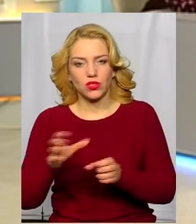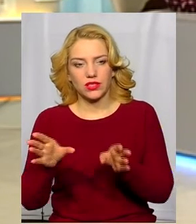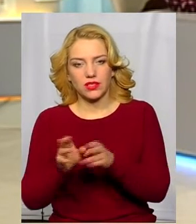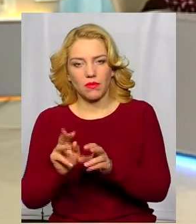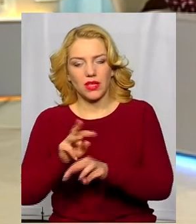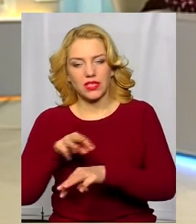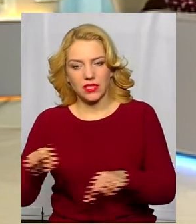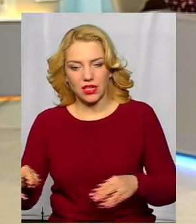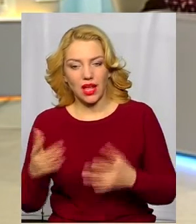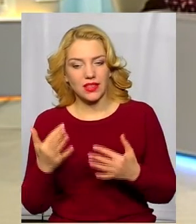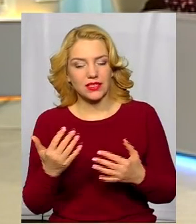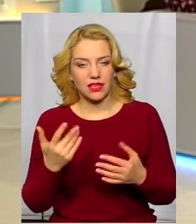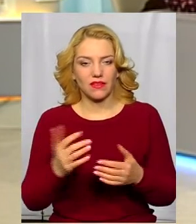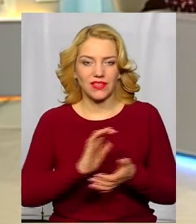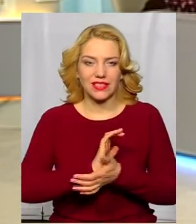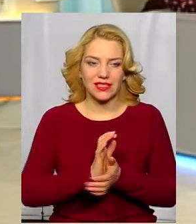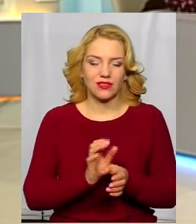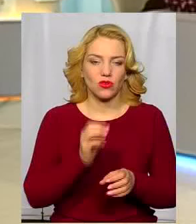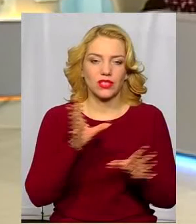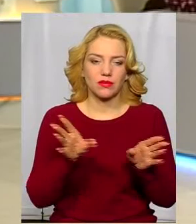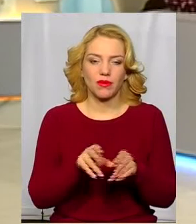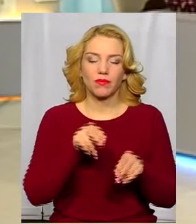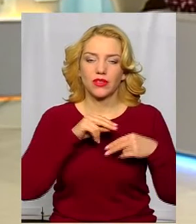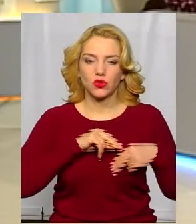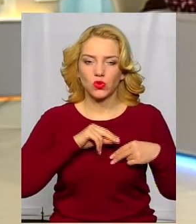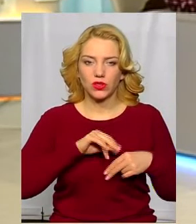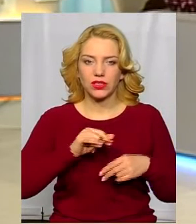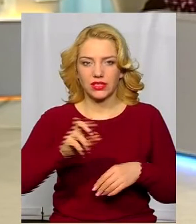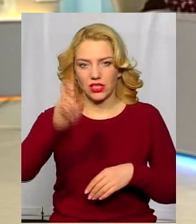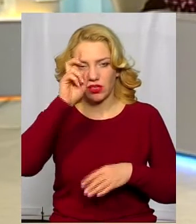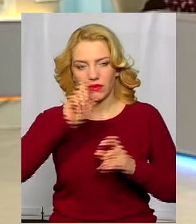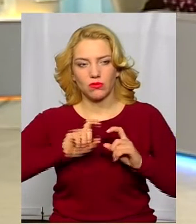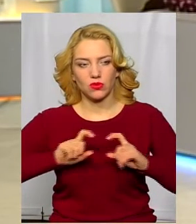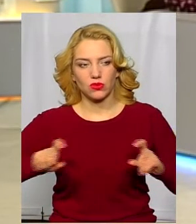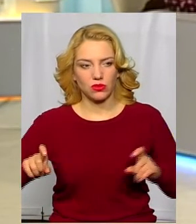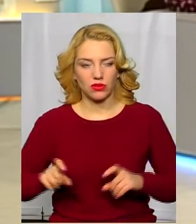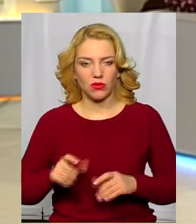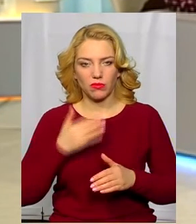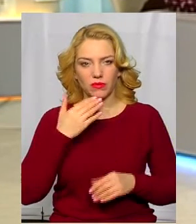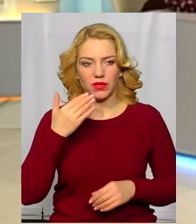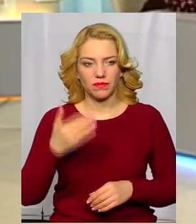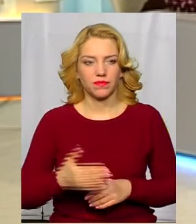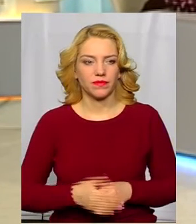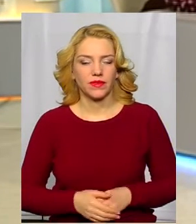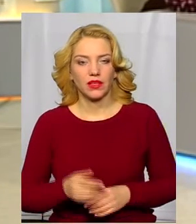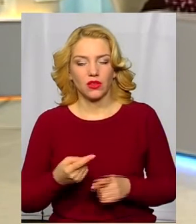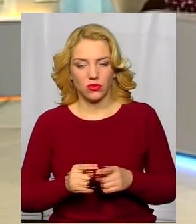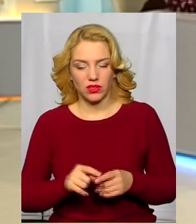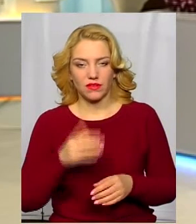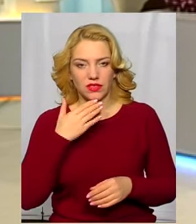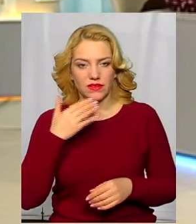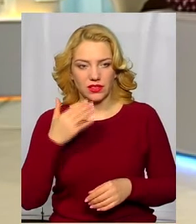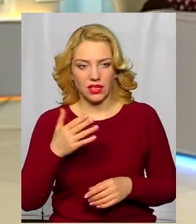наскільки тісно ви співпрацюєте тут із установами, які державними установами має на увазі, які підпорядковуються міністерством? До них ви